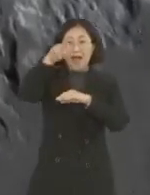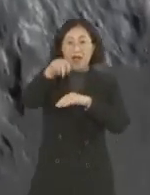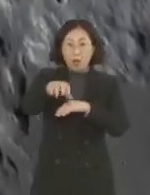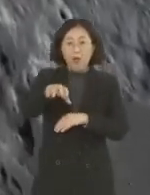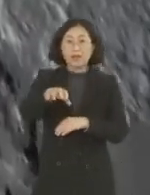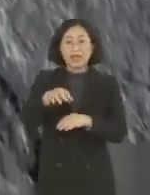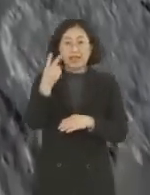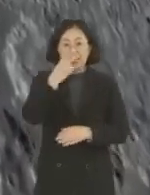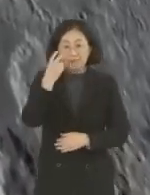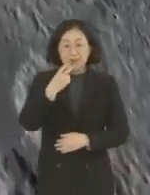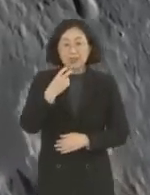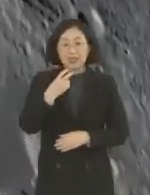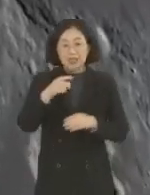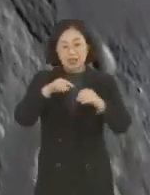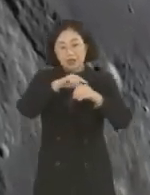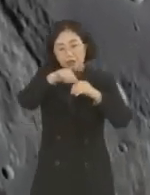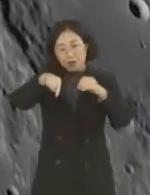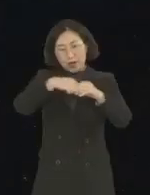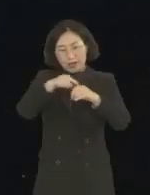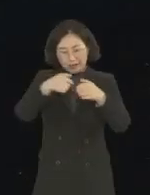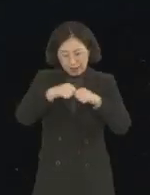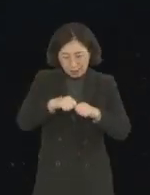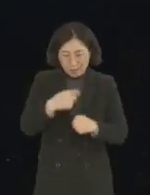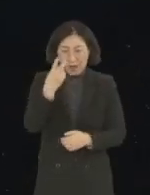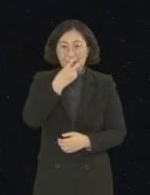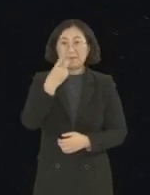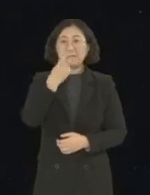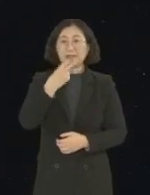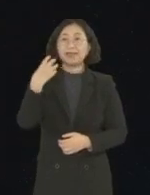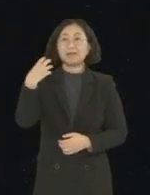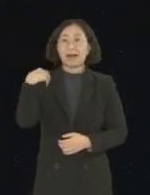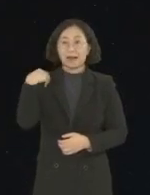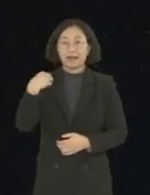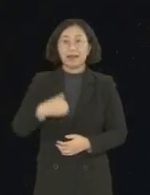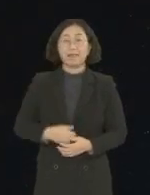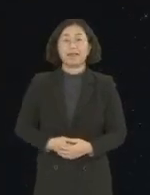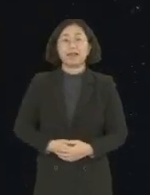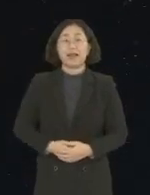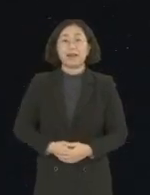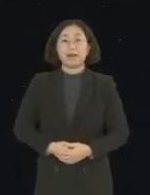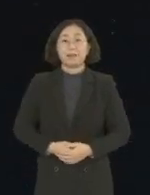탐색과 달 표면의 주요 지역을 정밀 관측하게 됩니다